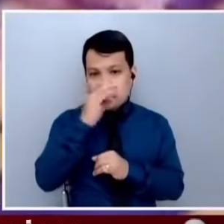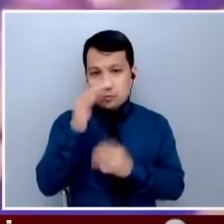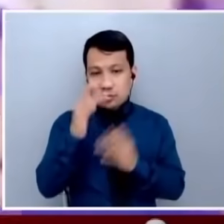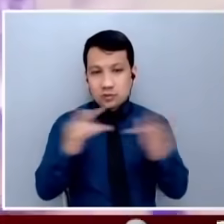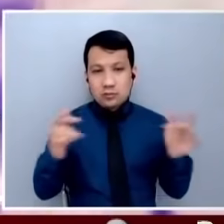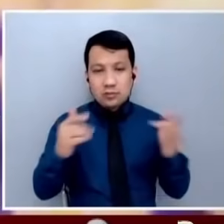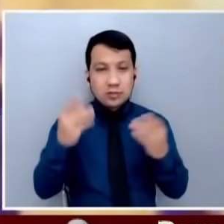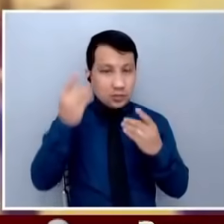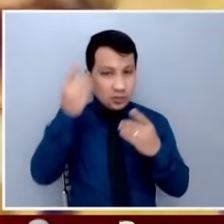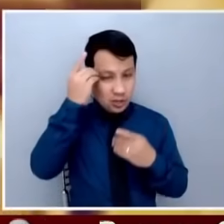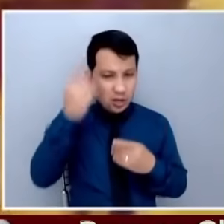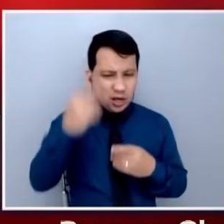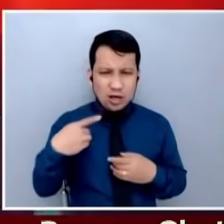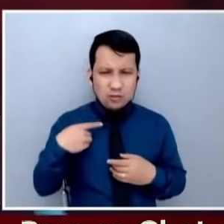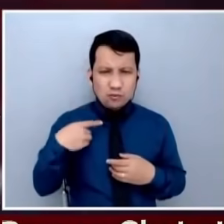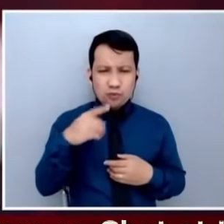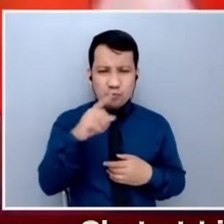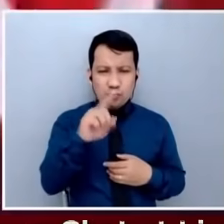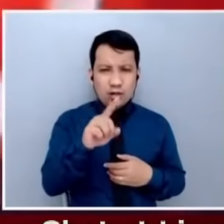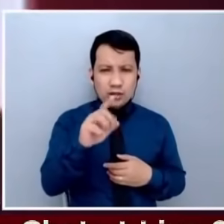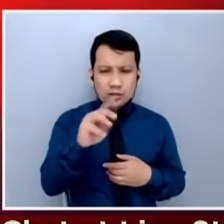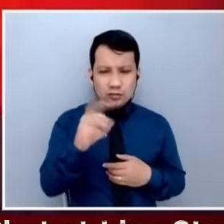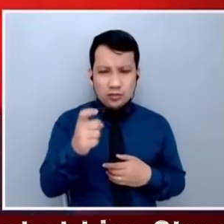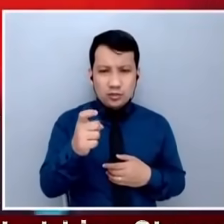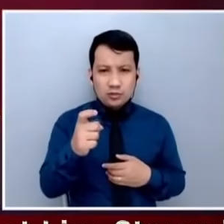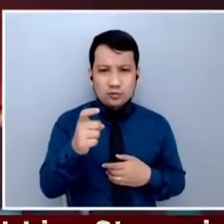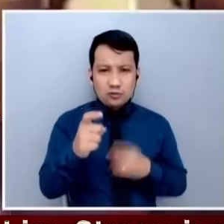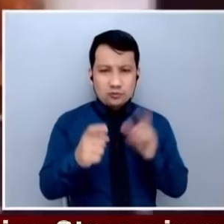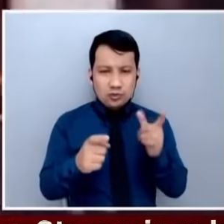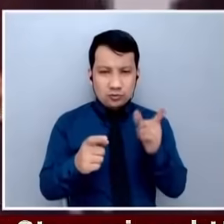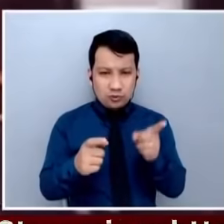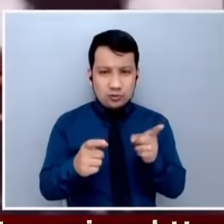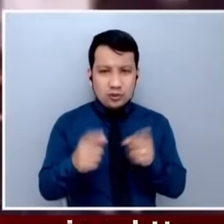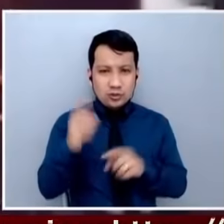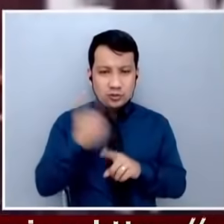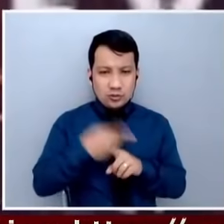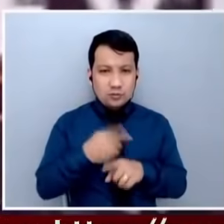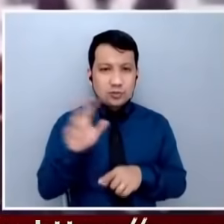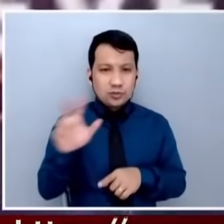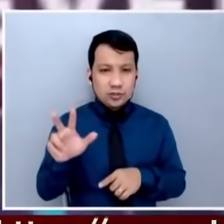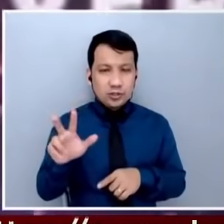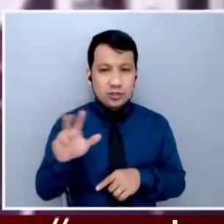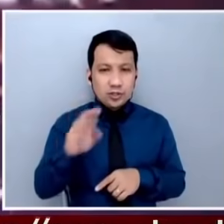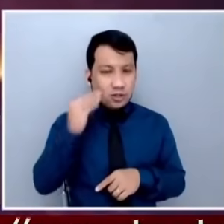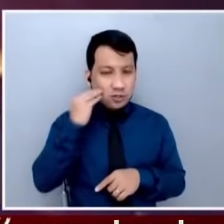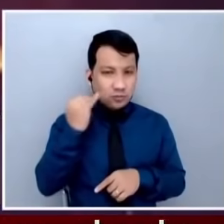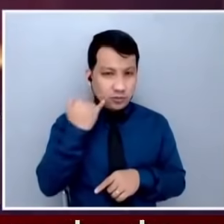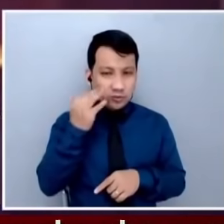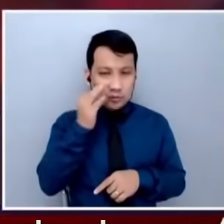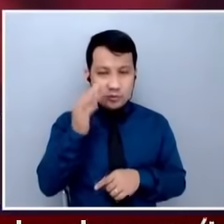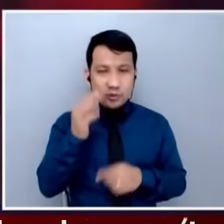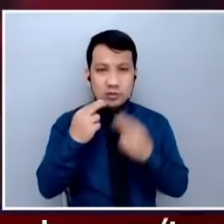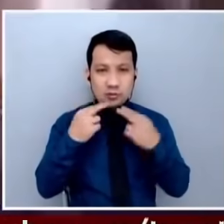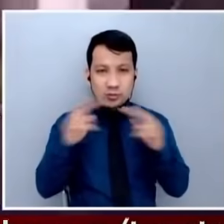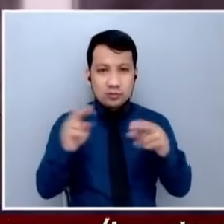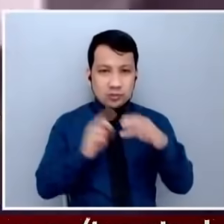Dubai, ang 1MX 2021 sa December 3. MJ Felipe, ABS-CBN